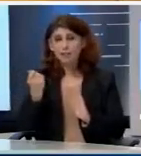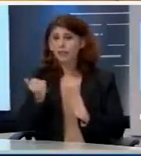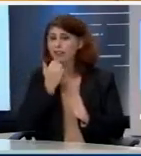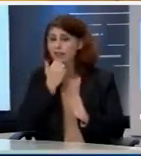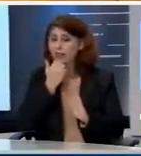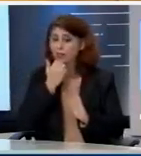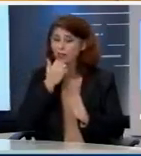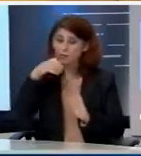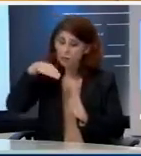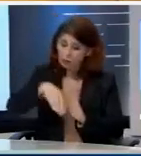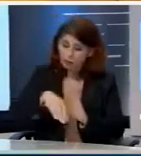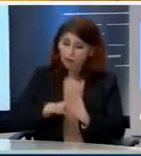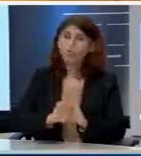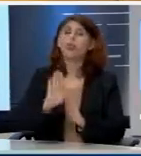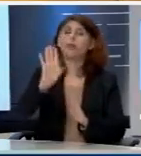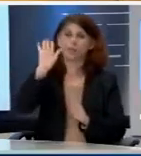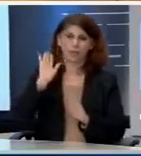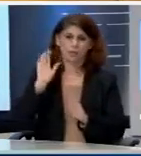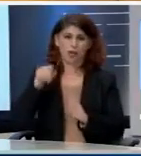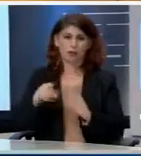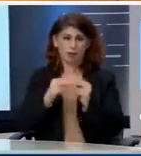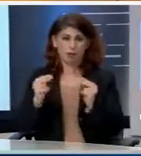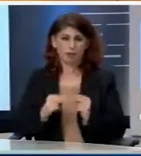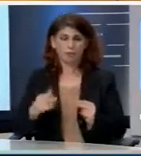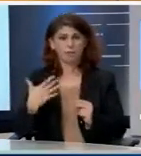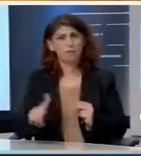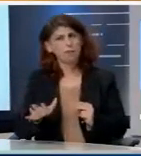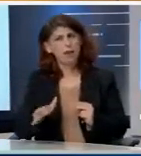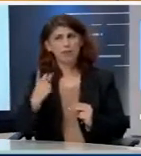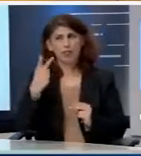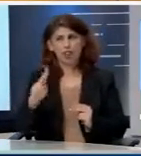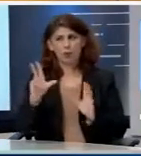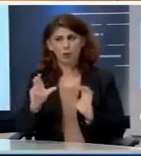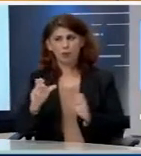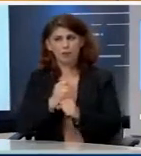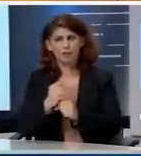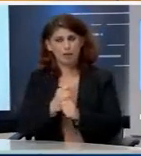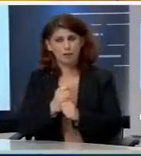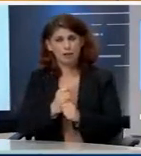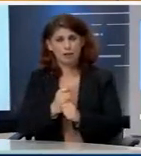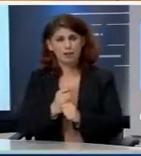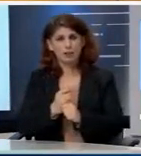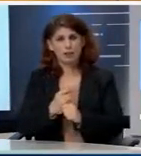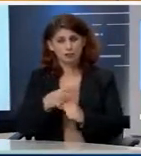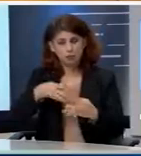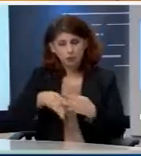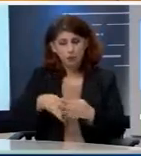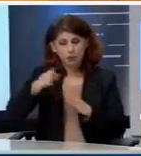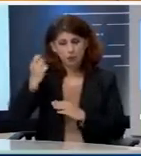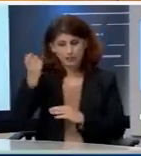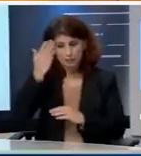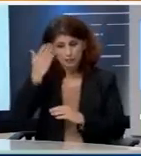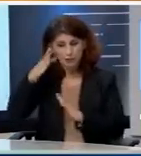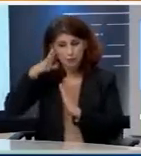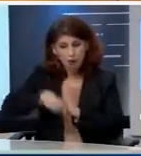κάτω, δεν ανέβηκαν. Αυτό είχε σαν αποτέλεσμα περίπου 280 φάρμακα να τιμολογηθούν σε τιμή κατώτερη